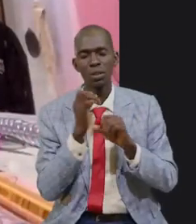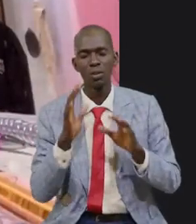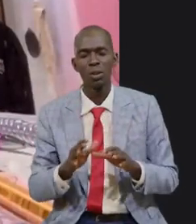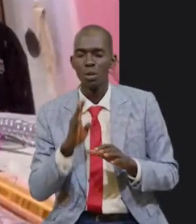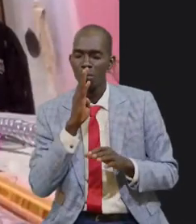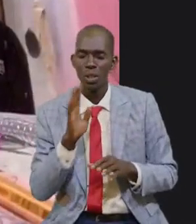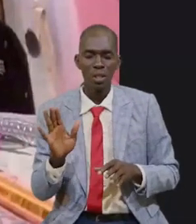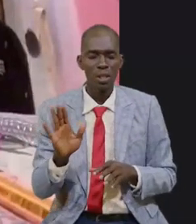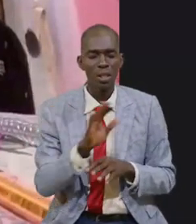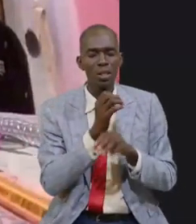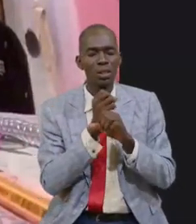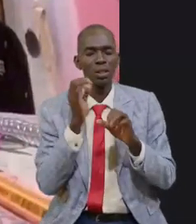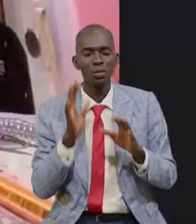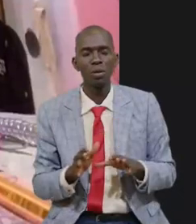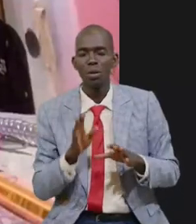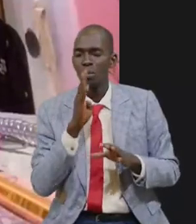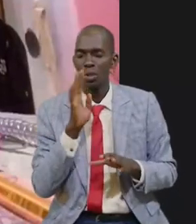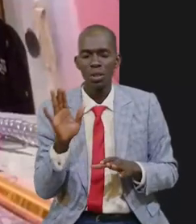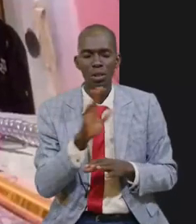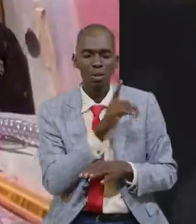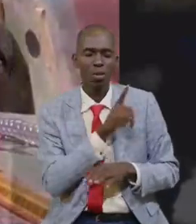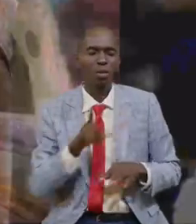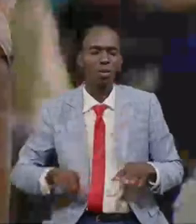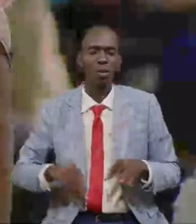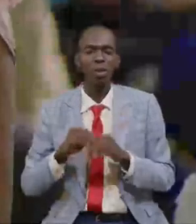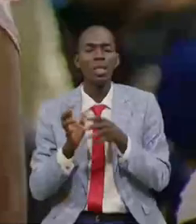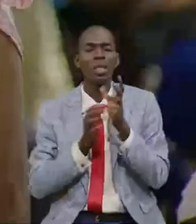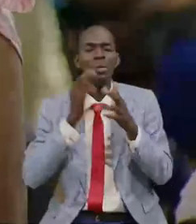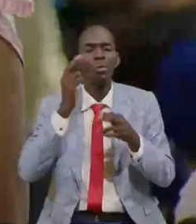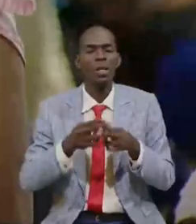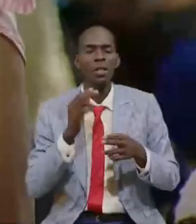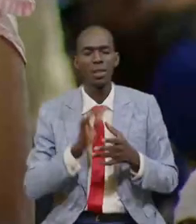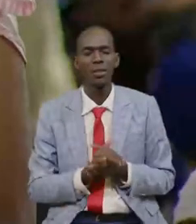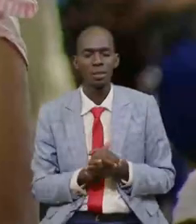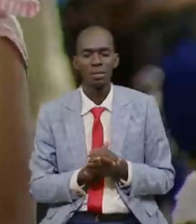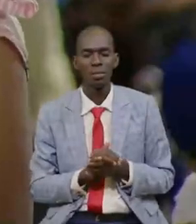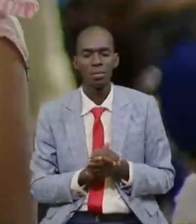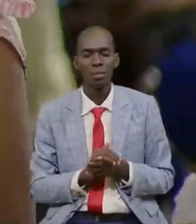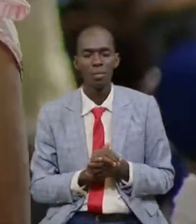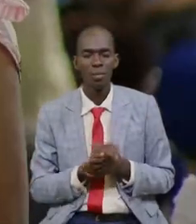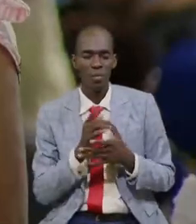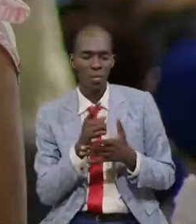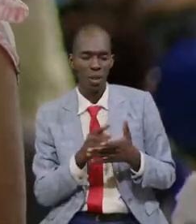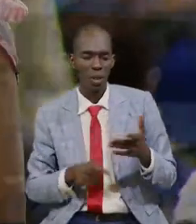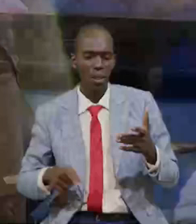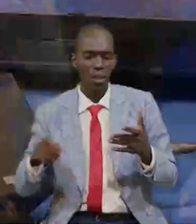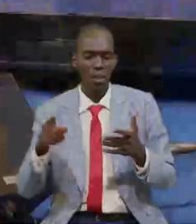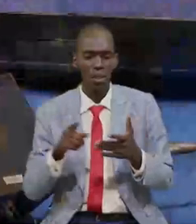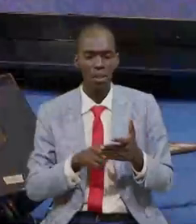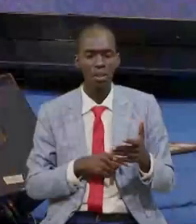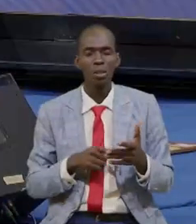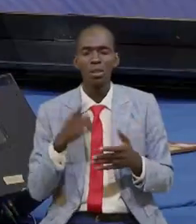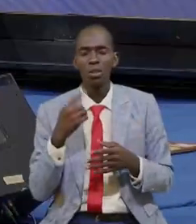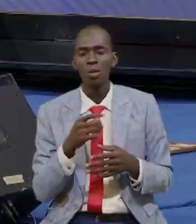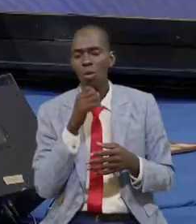sauveur, soit leur Seigneur, au nom de Jésus-Christ. annule